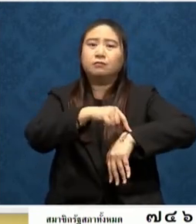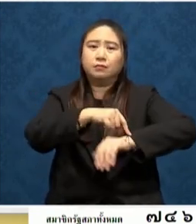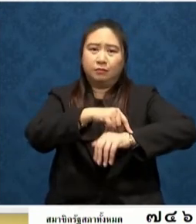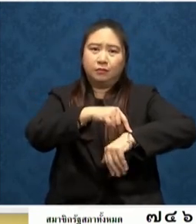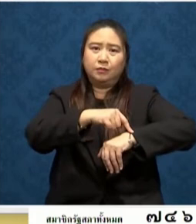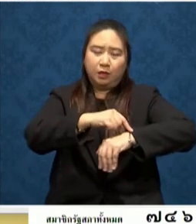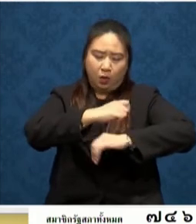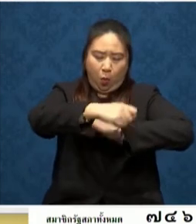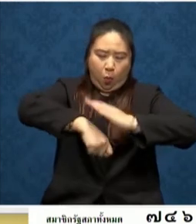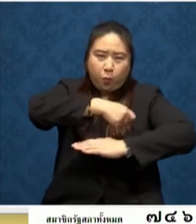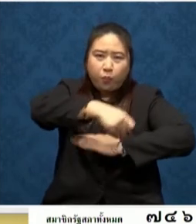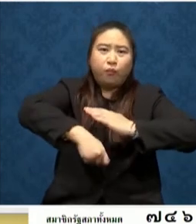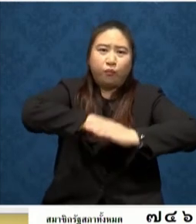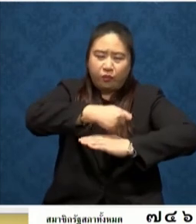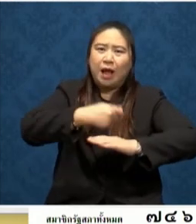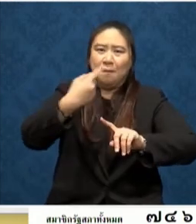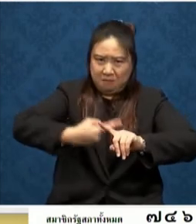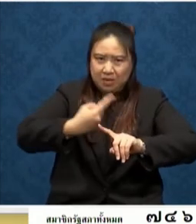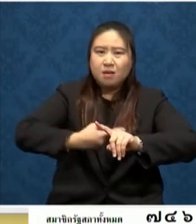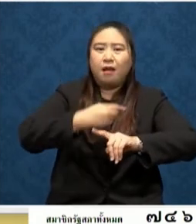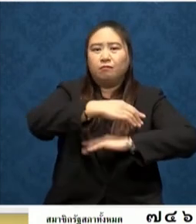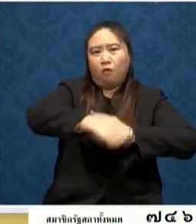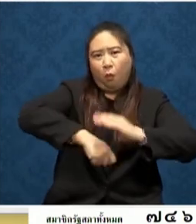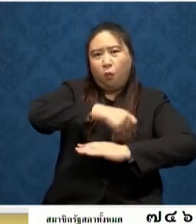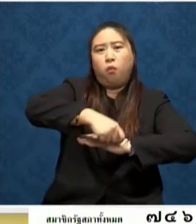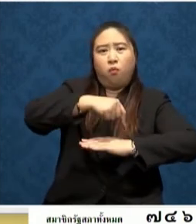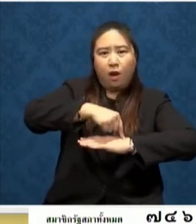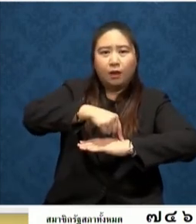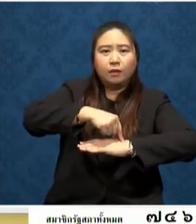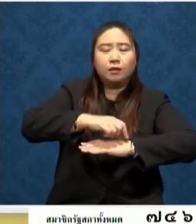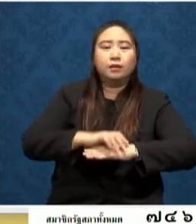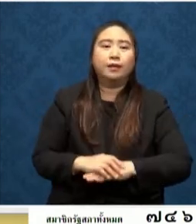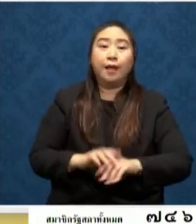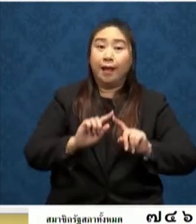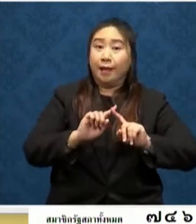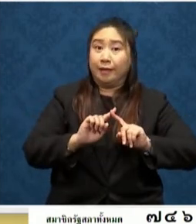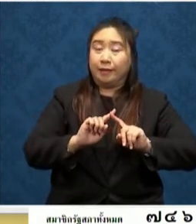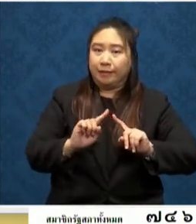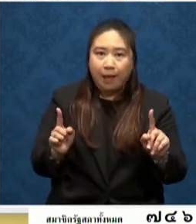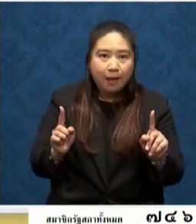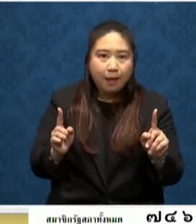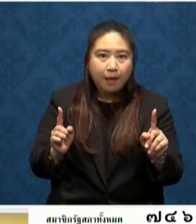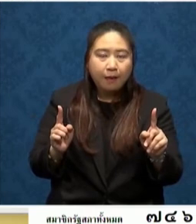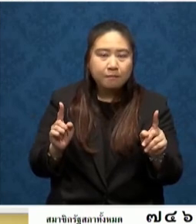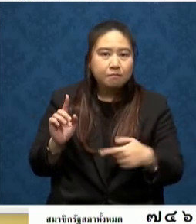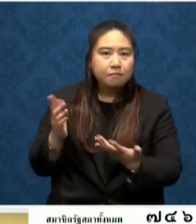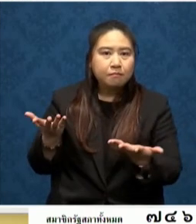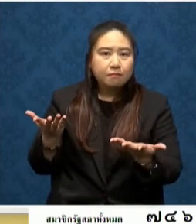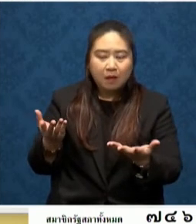ต้องใส่เฝือกอยู่เป็นเดอนเดือนแต่ผมไม่เคยได้รับการดูแ